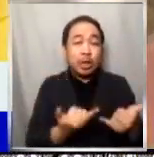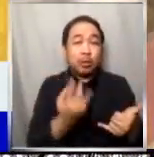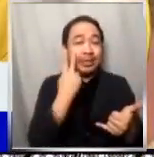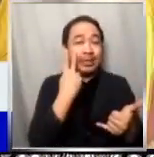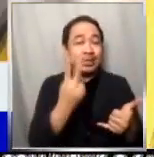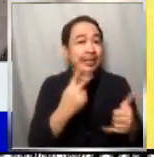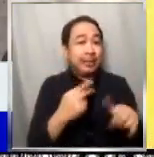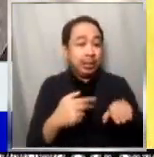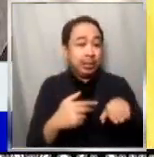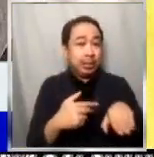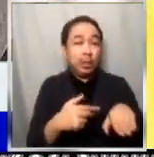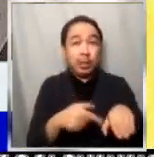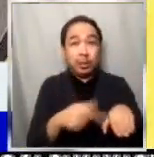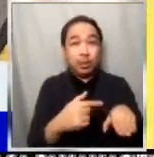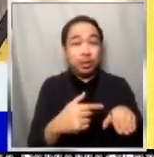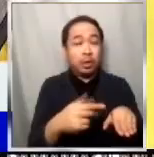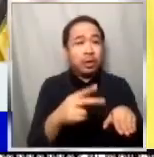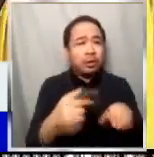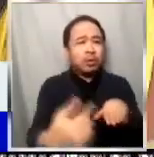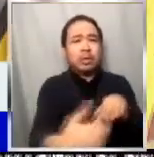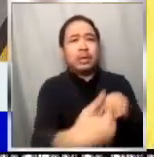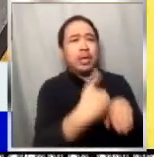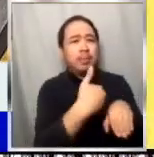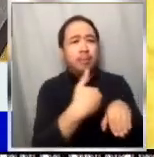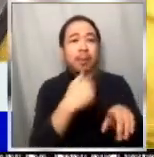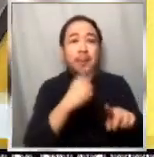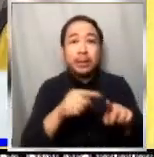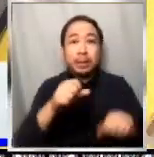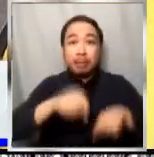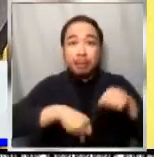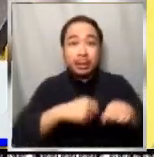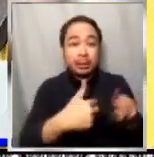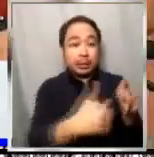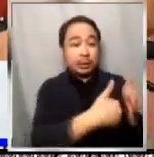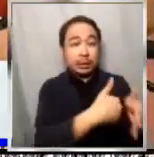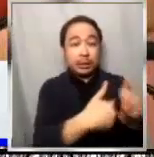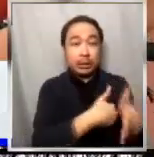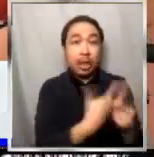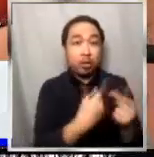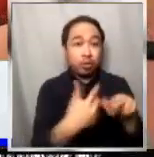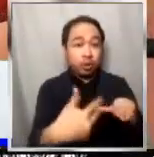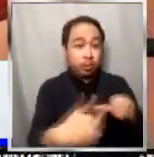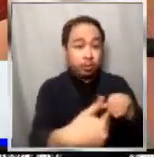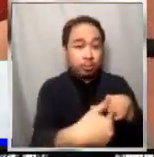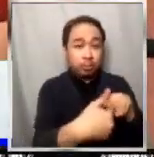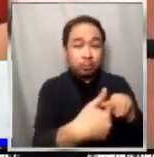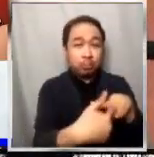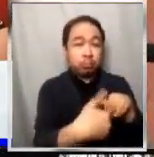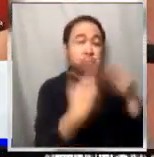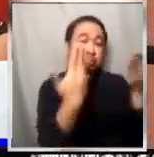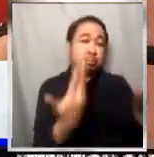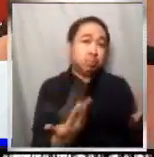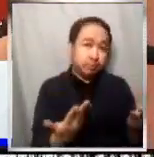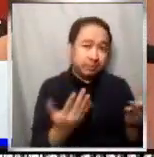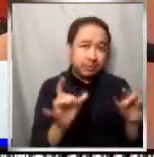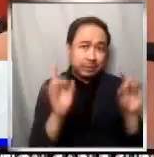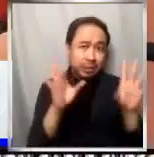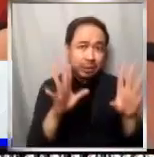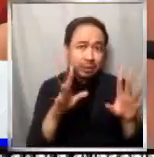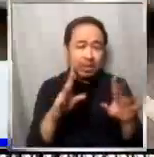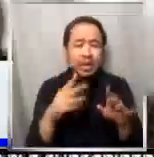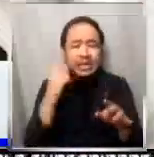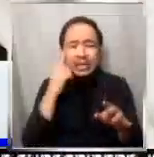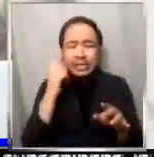naman palibhasa yan ay salubungan, nagsalpukan sila sa gitna. Siguro dapat isipin mo muna, isip-isip bago